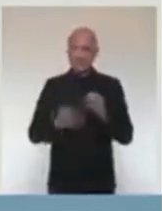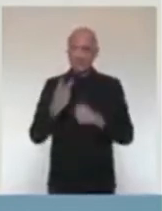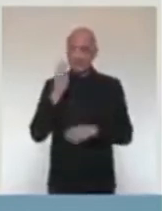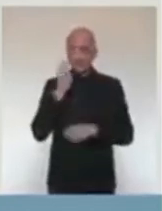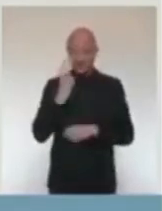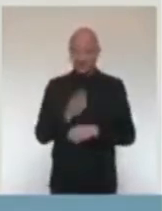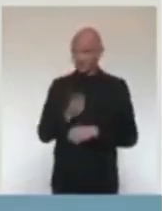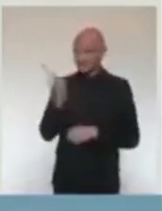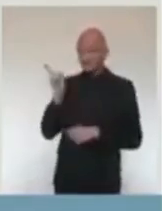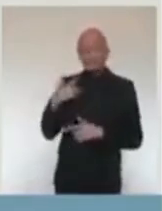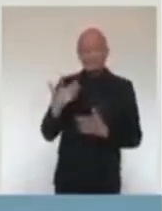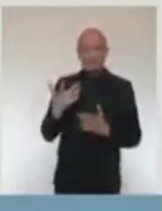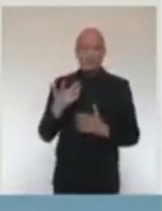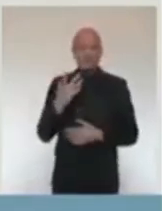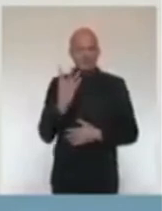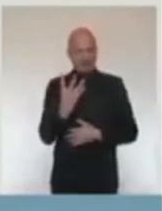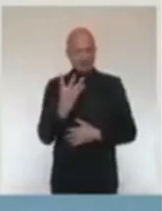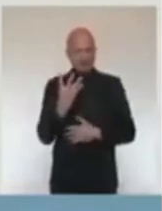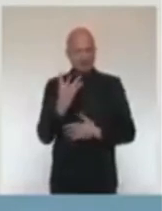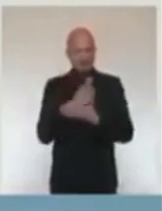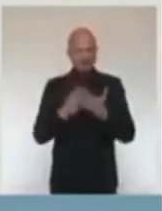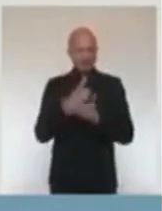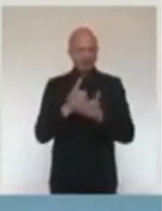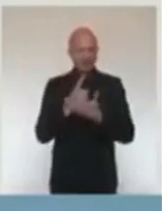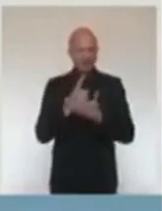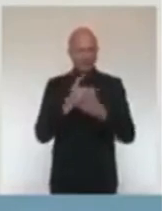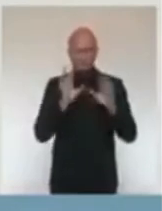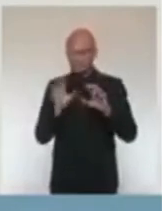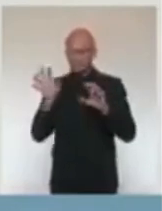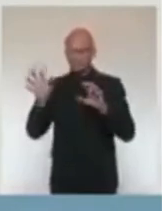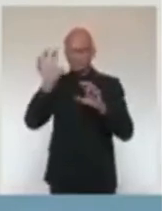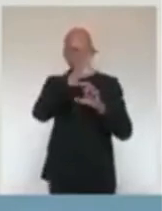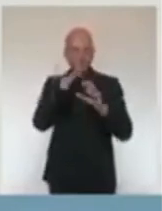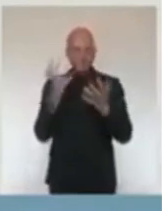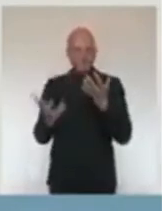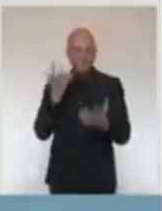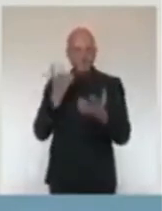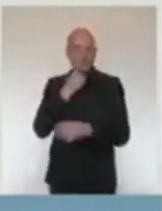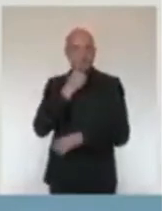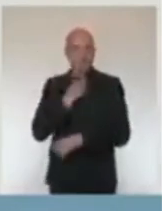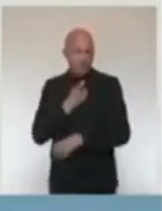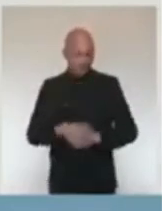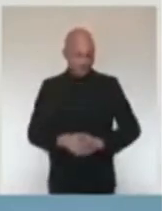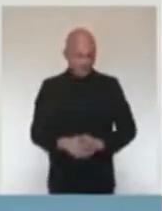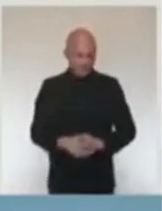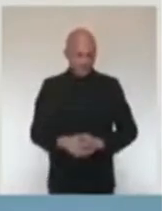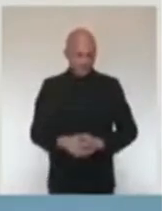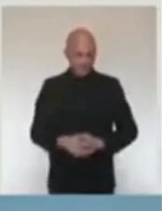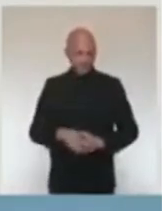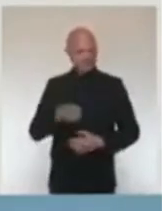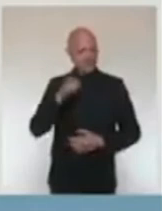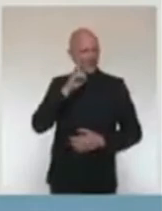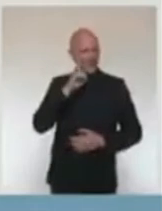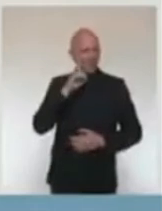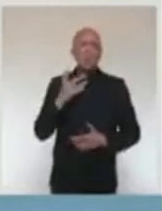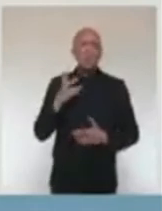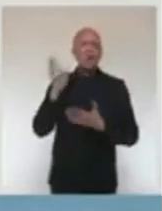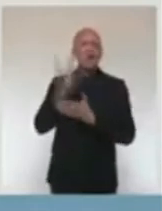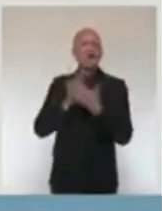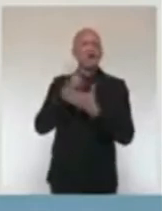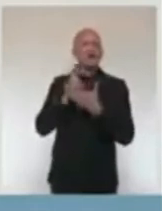rouge. L'Île-de-France, les Hauts-de-France, Bourgogne-Franche-Comté et Grand Est. Pourquoi des régions et pas des